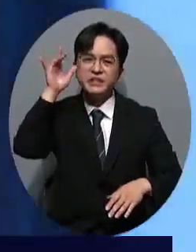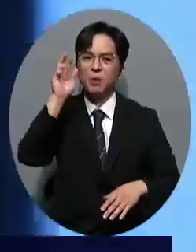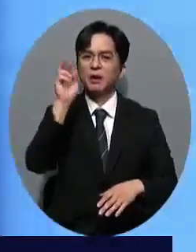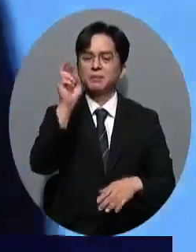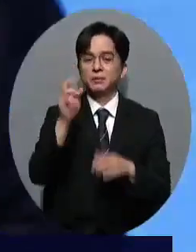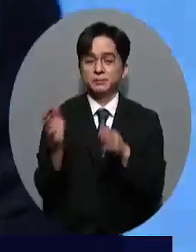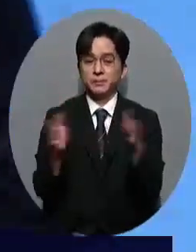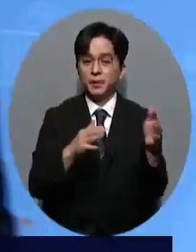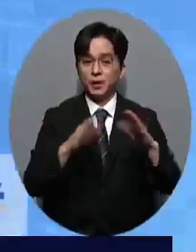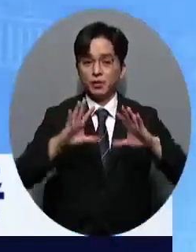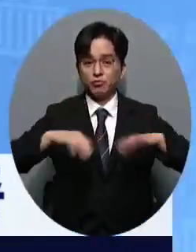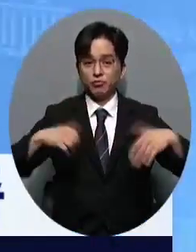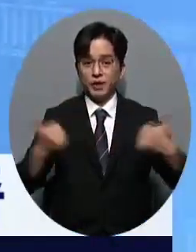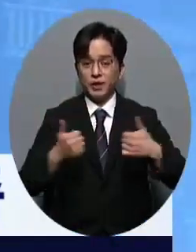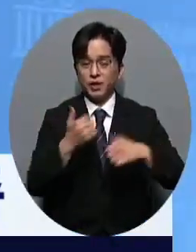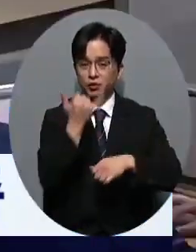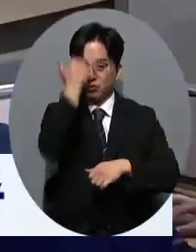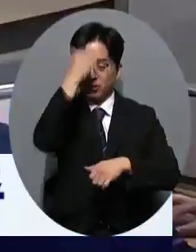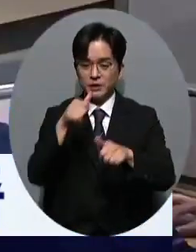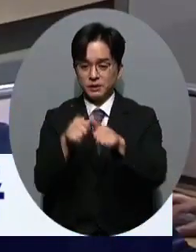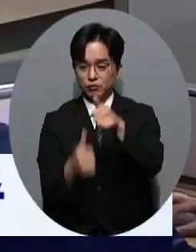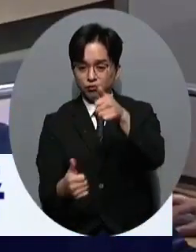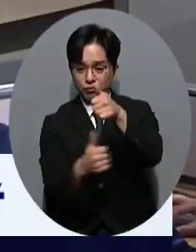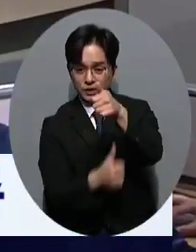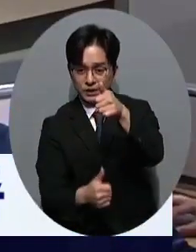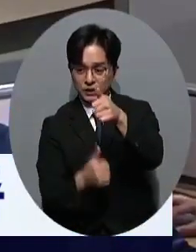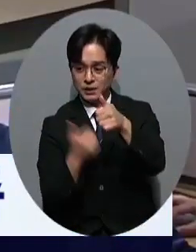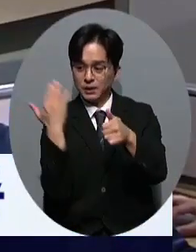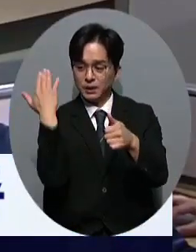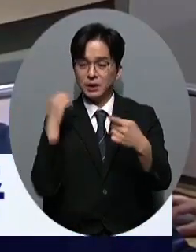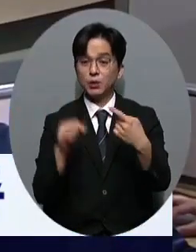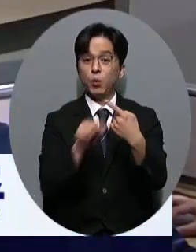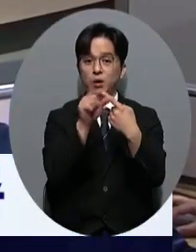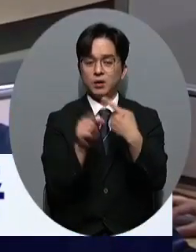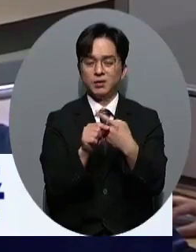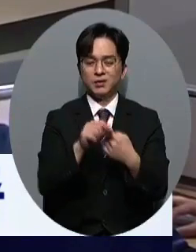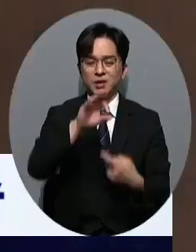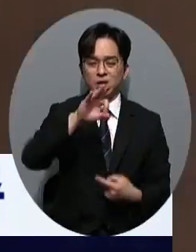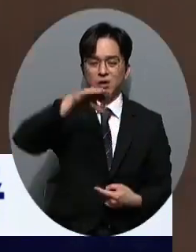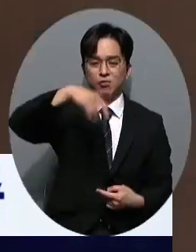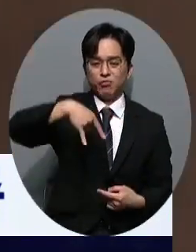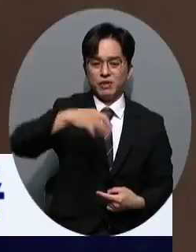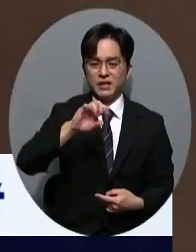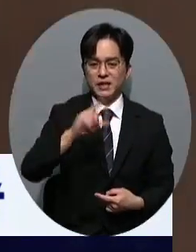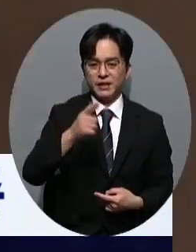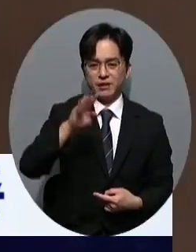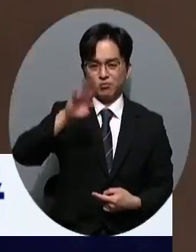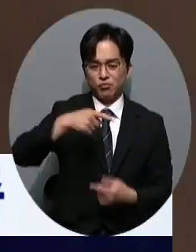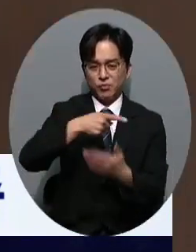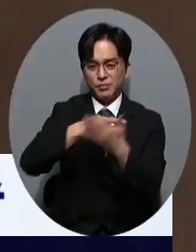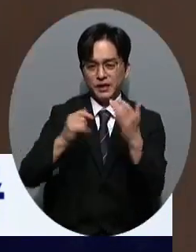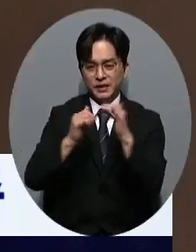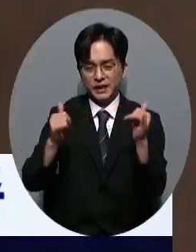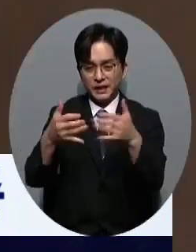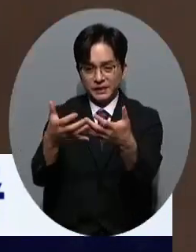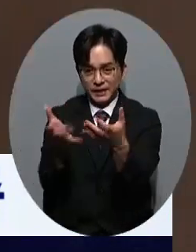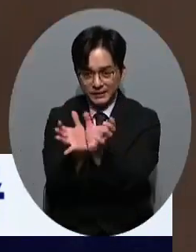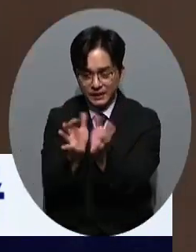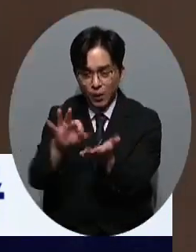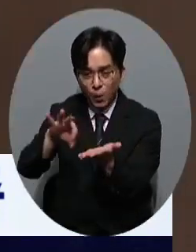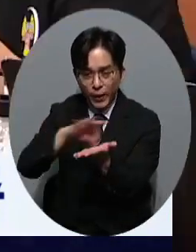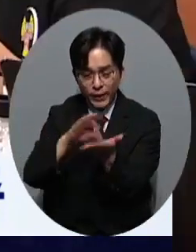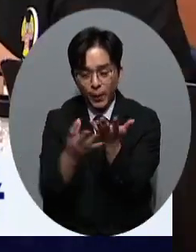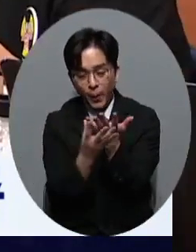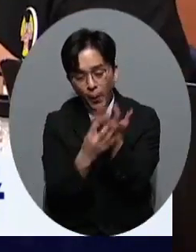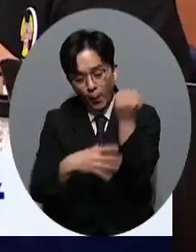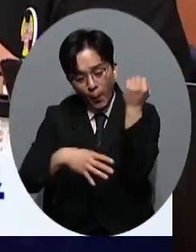앞서 국회 윤리자문위는 지난해 1월 위안부 피해자 후원금 유용 혐의로 윤 의원의 제명을 권고했지만 아직